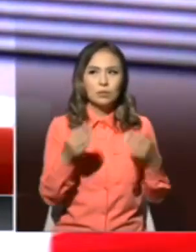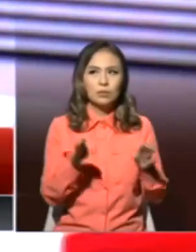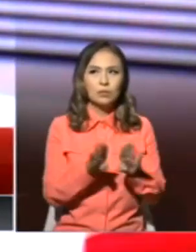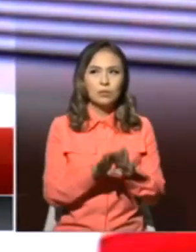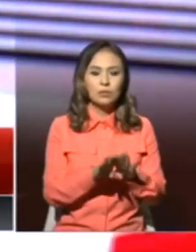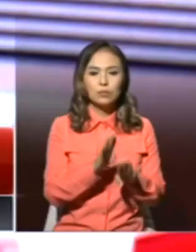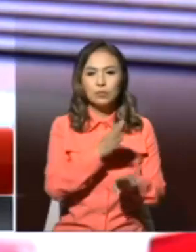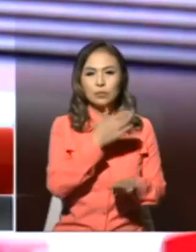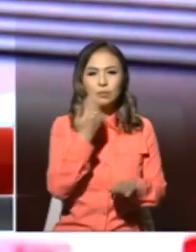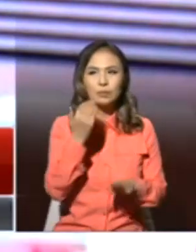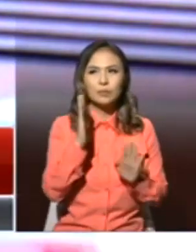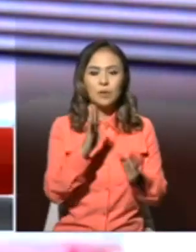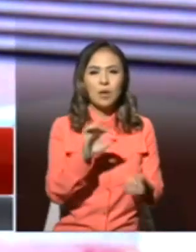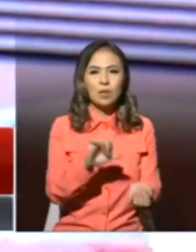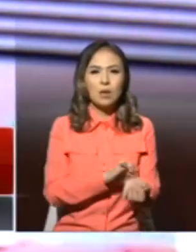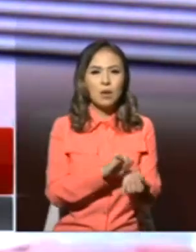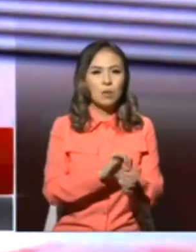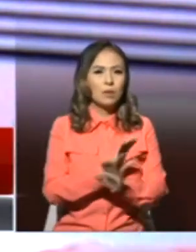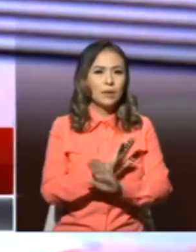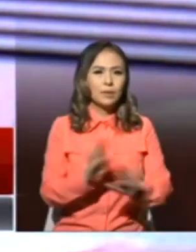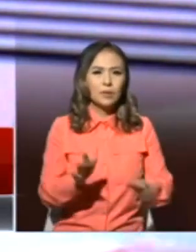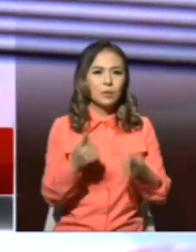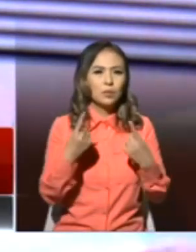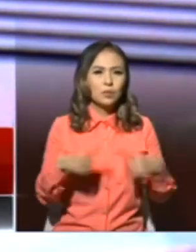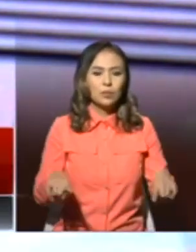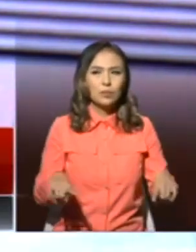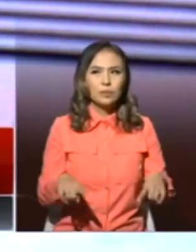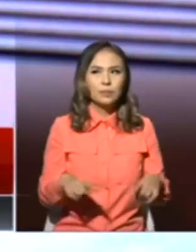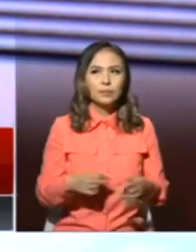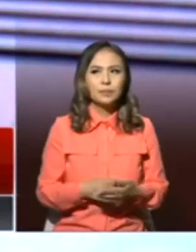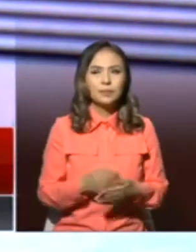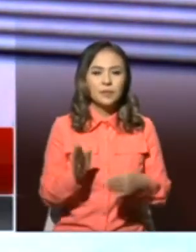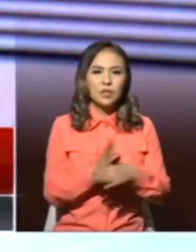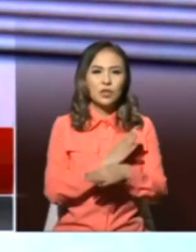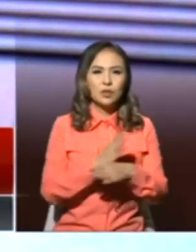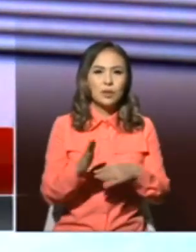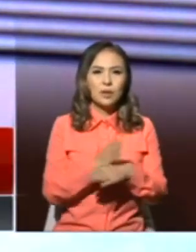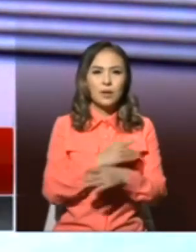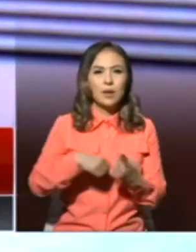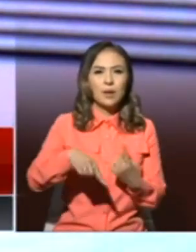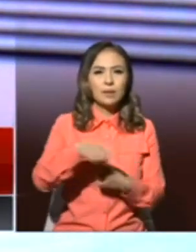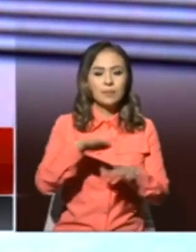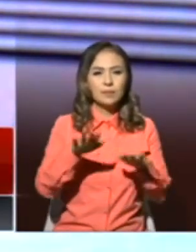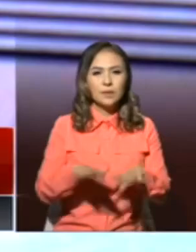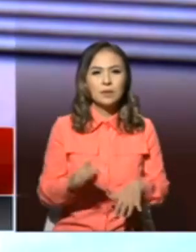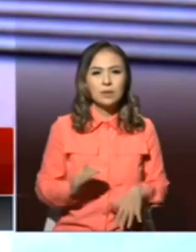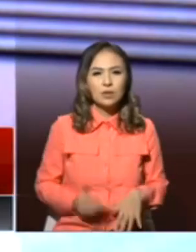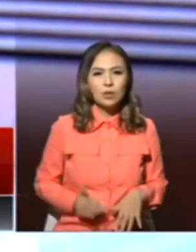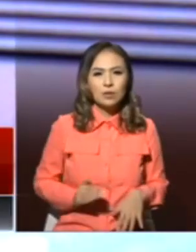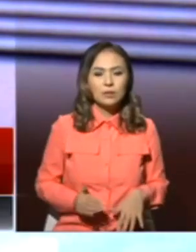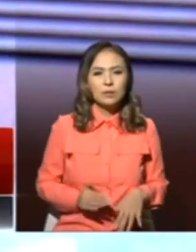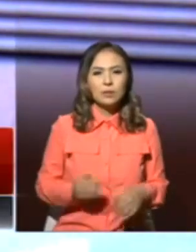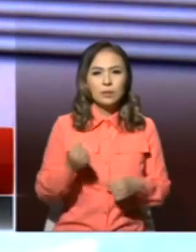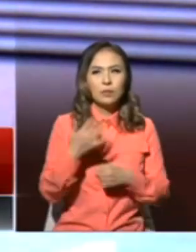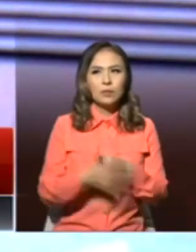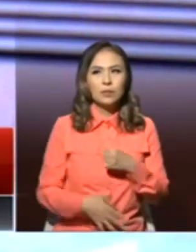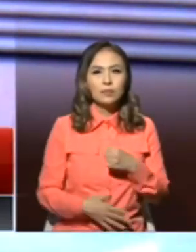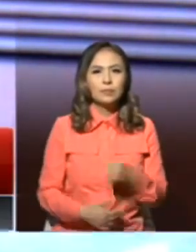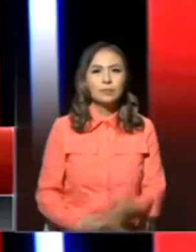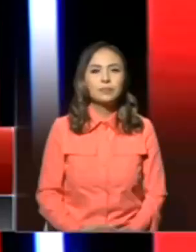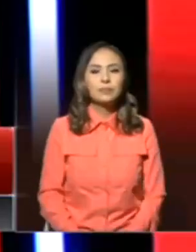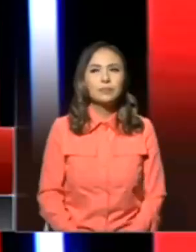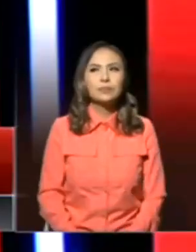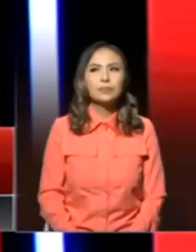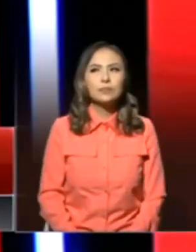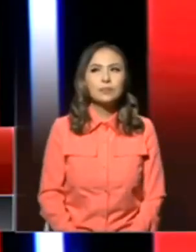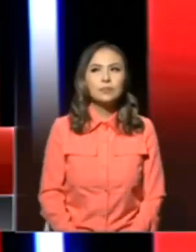Ауруханалар жоқ. Ол наркология емес, ешқандай не диспансер емес. Ол жеке кәсіптік орталық. Себебі... көрдіңіздер ма? Көрдіңіздер ма, Руслан